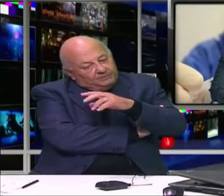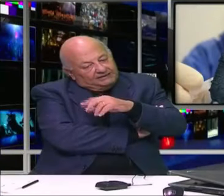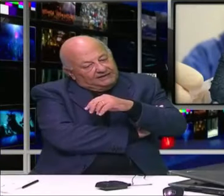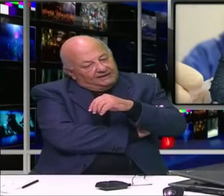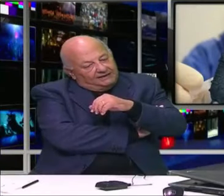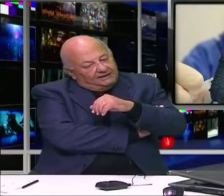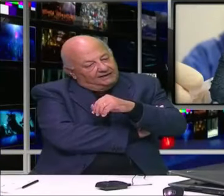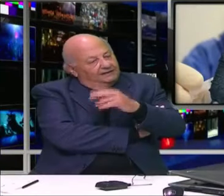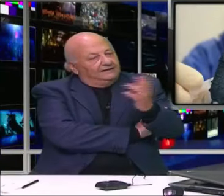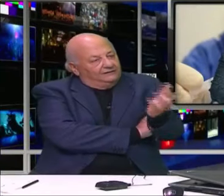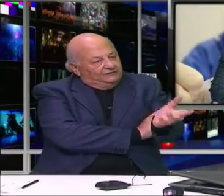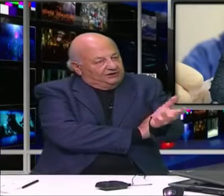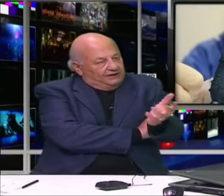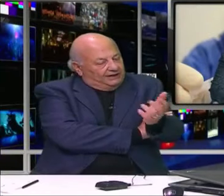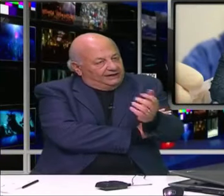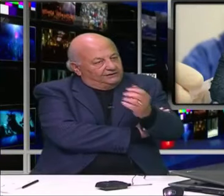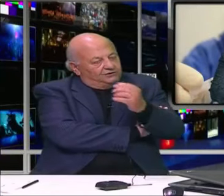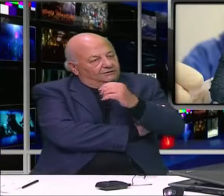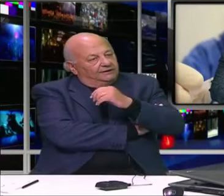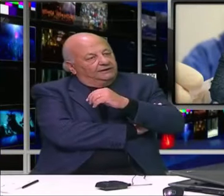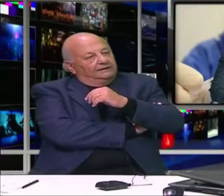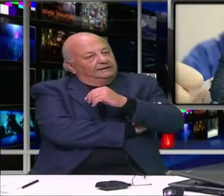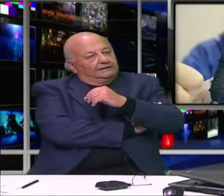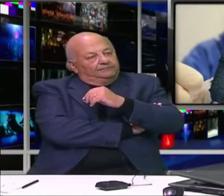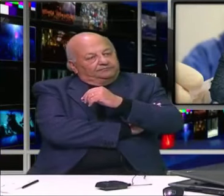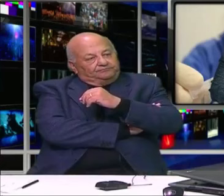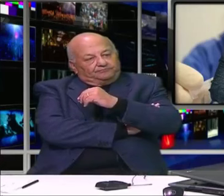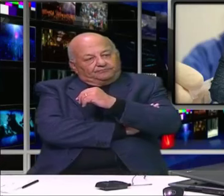ai suoi pazienti vicini a lei, giovani,